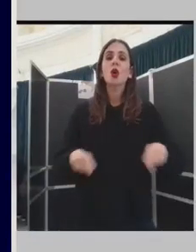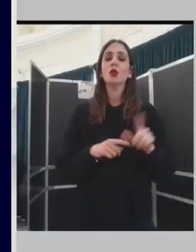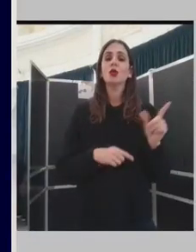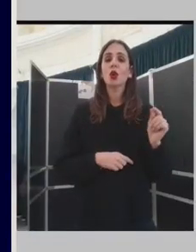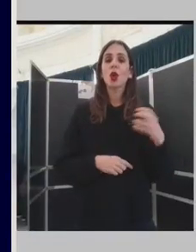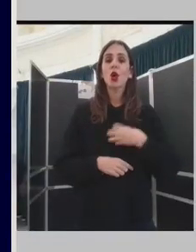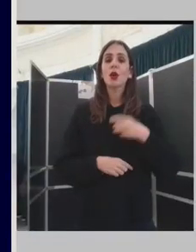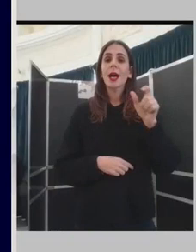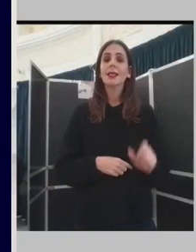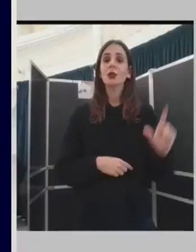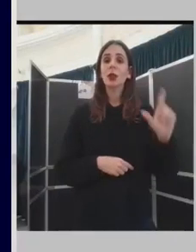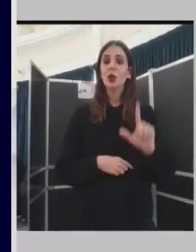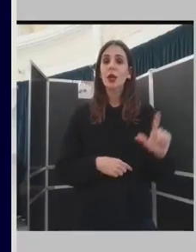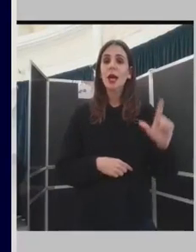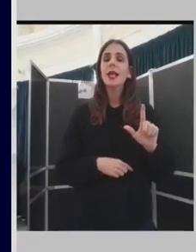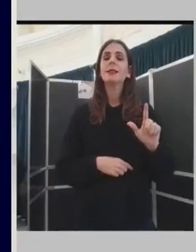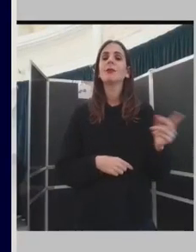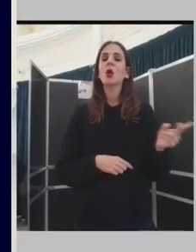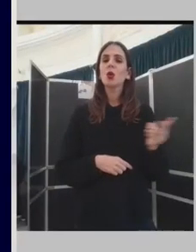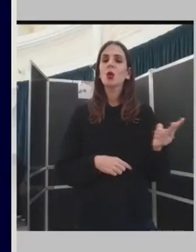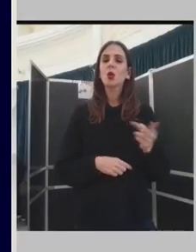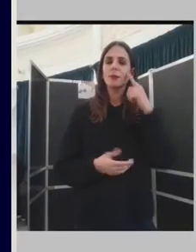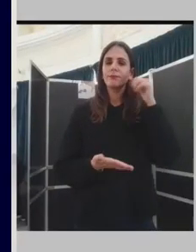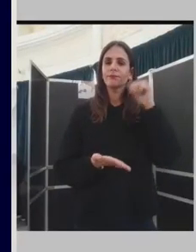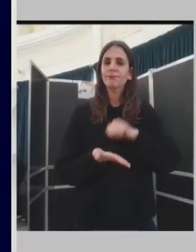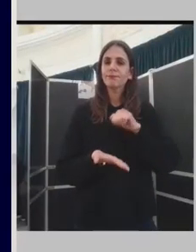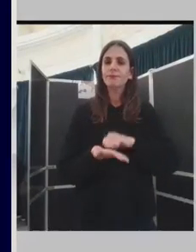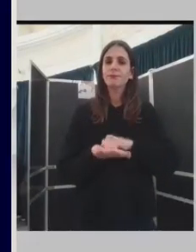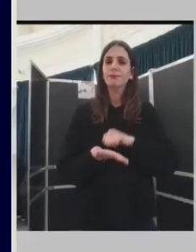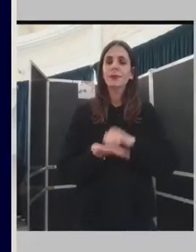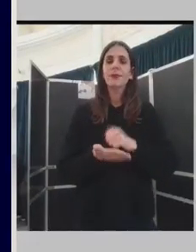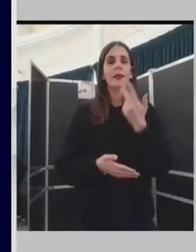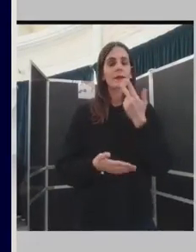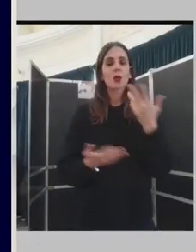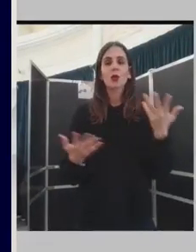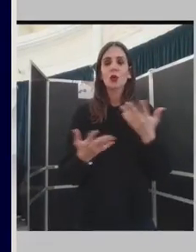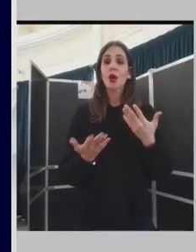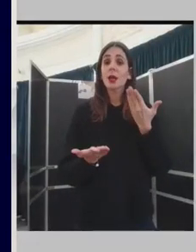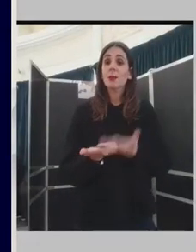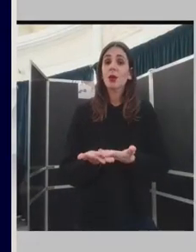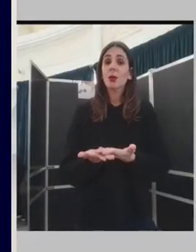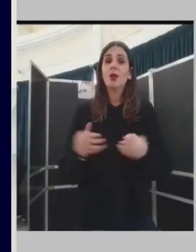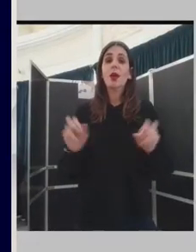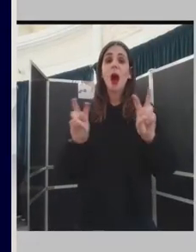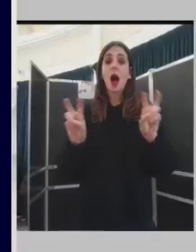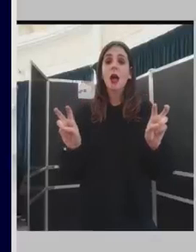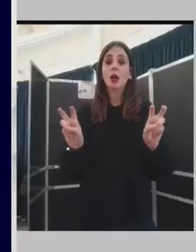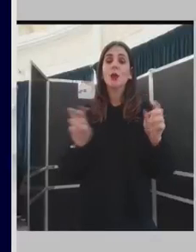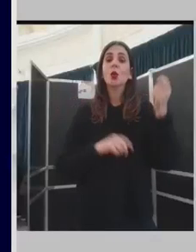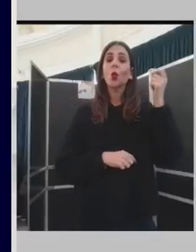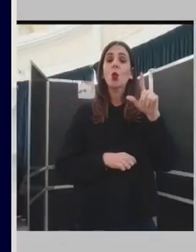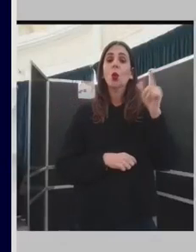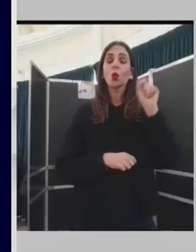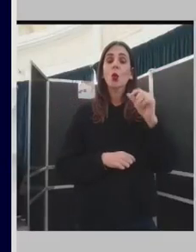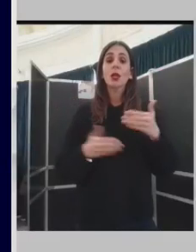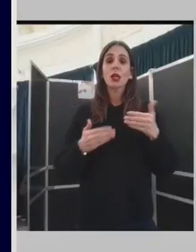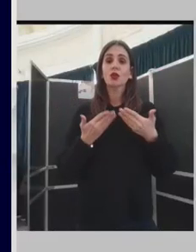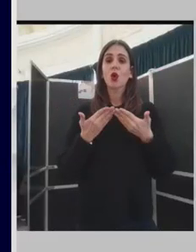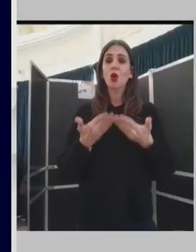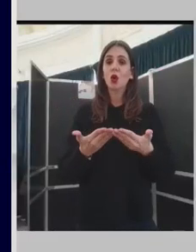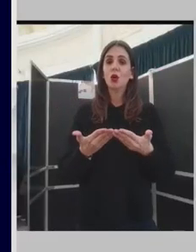all'Assessore Laurelli hanno testardamente voluto proporre questo tema, quello della cultura del soccorso, come un